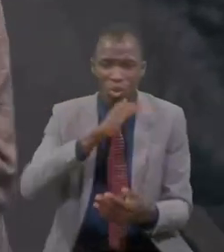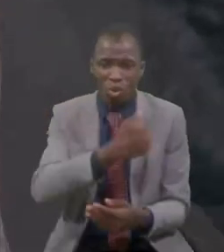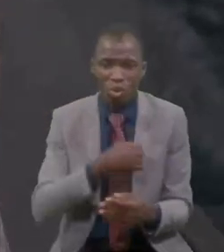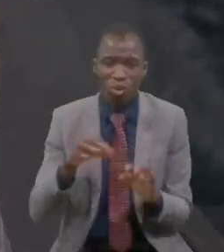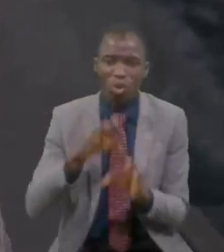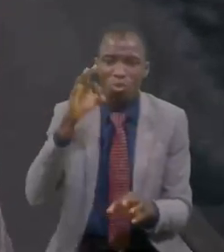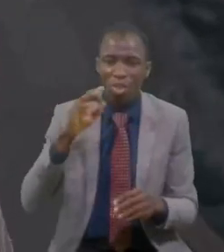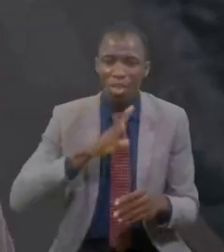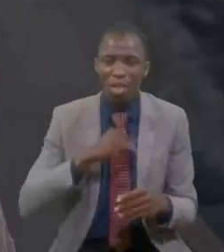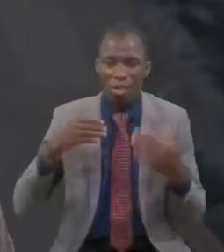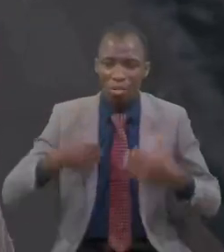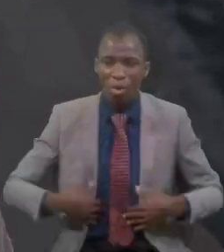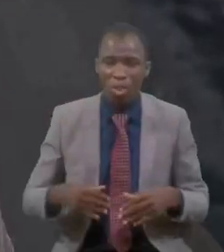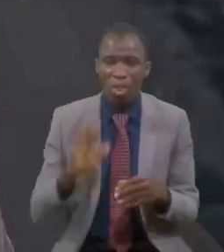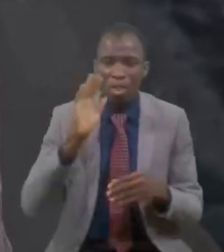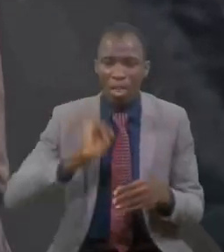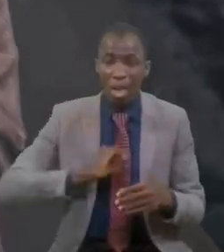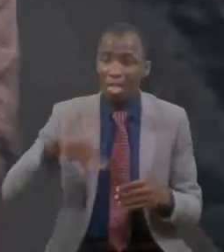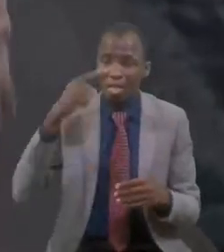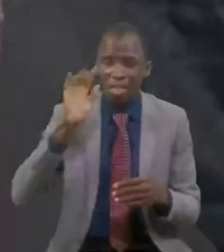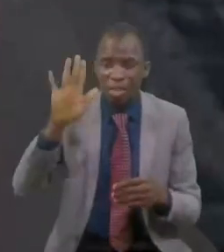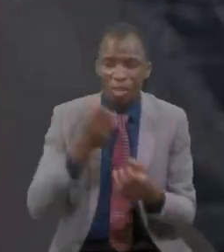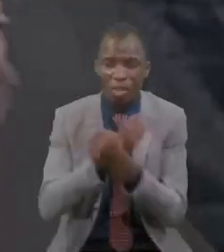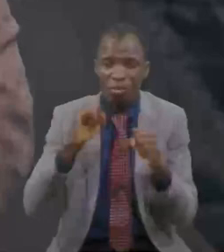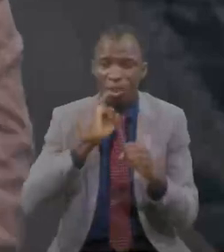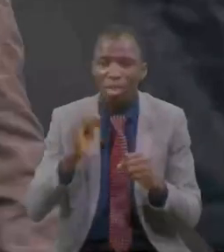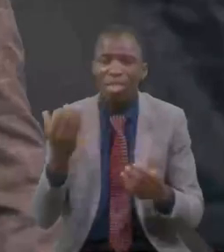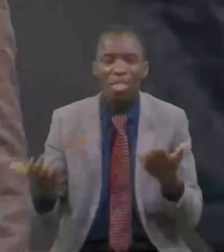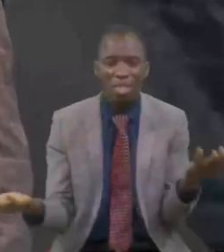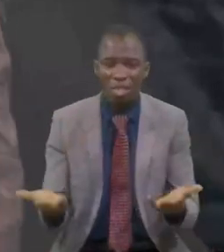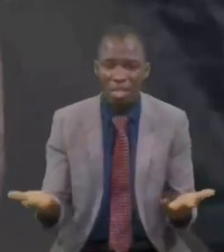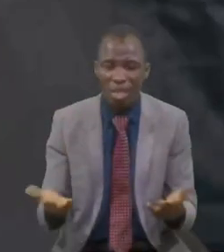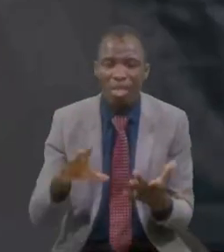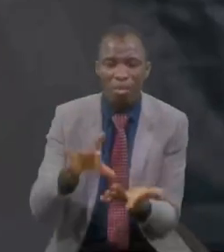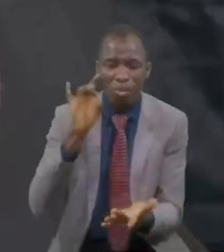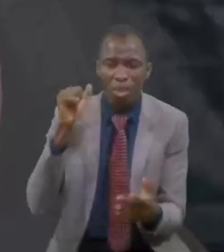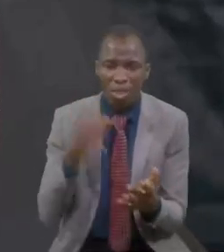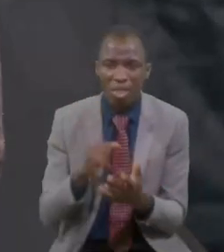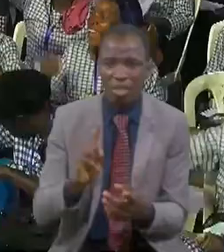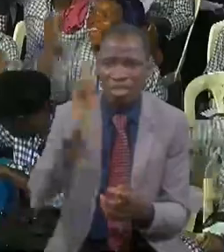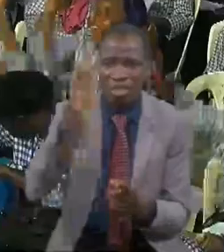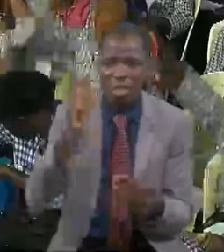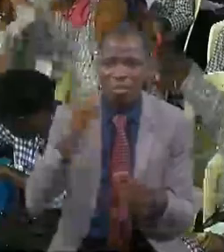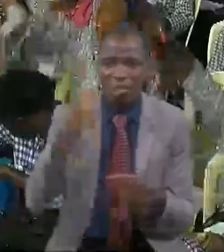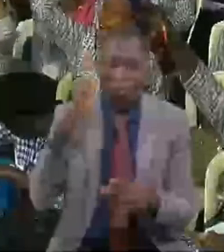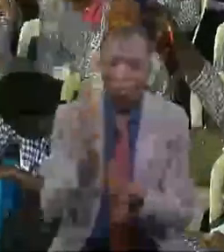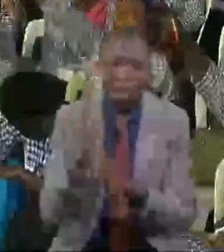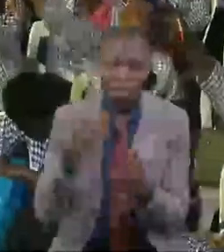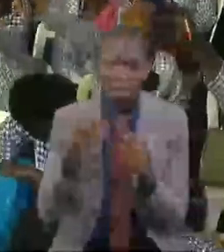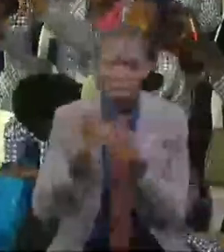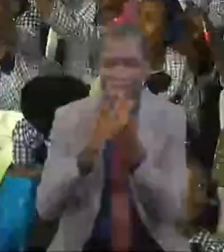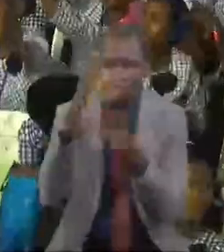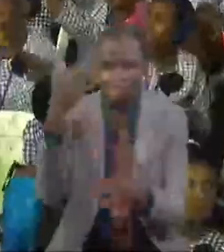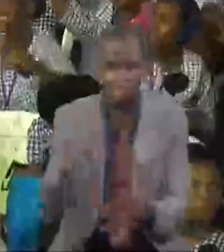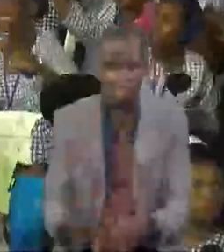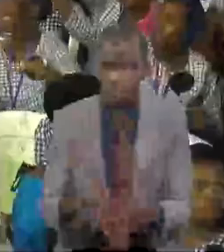et esprit je dis que votre salut est disponible prenez-le vous l'orer au nom de